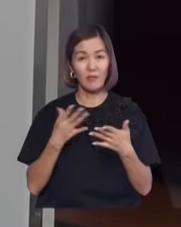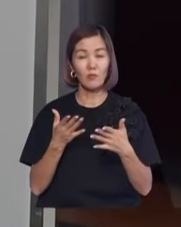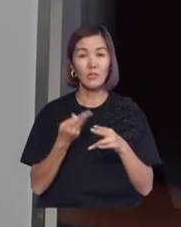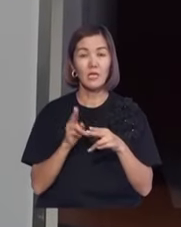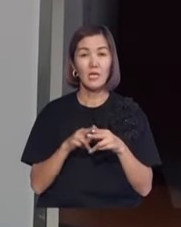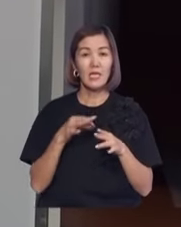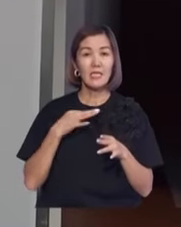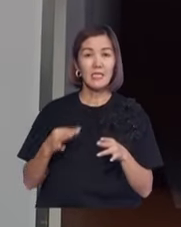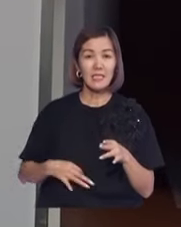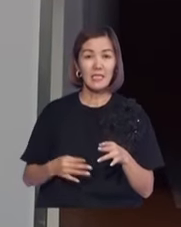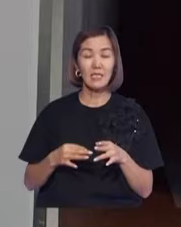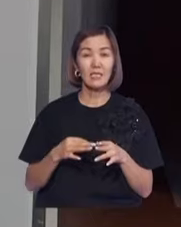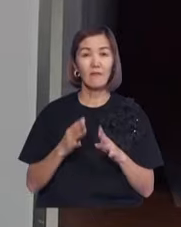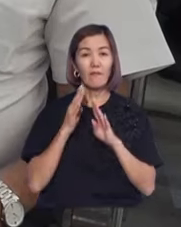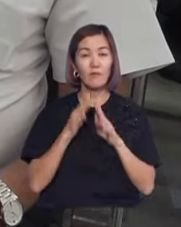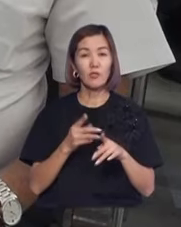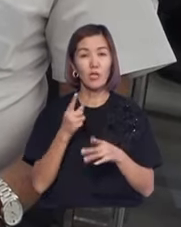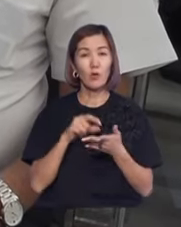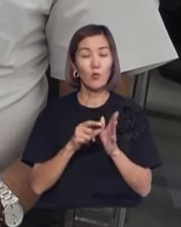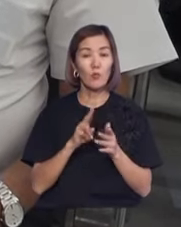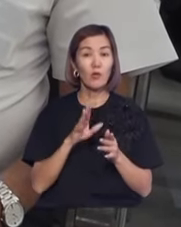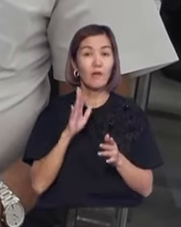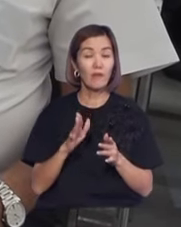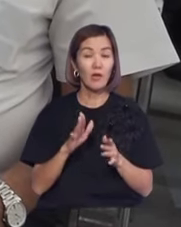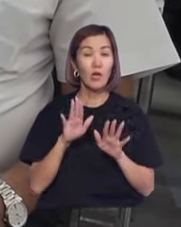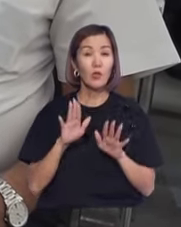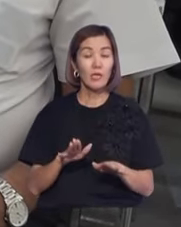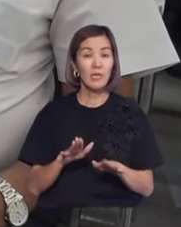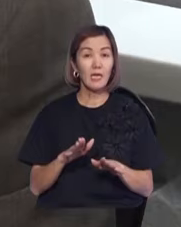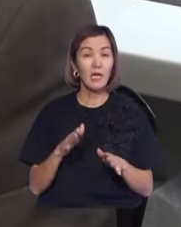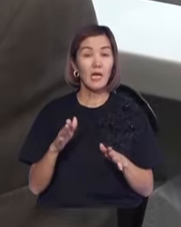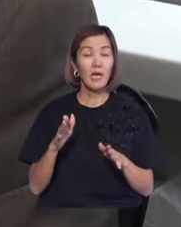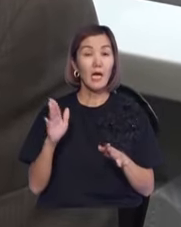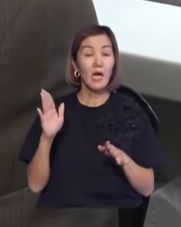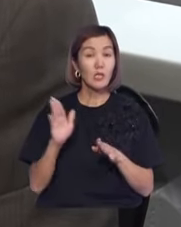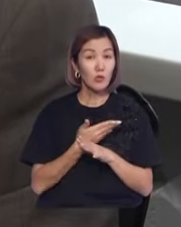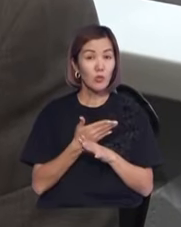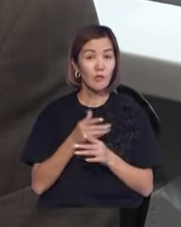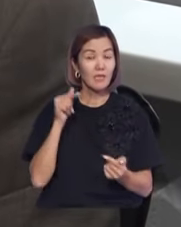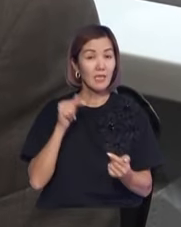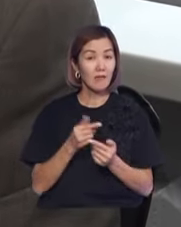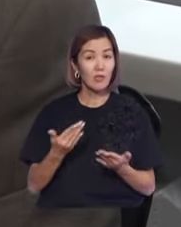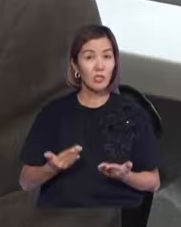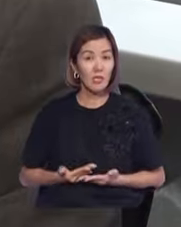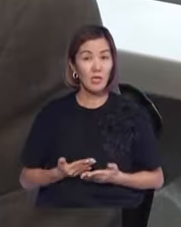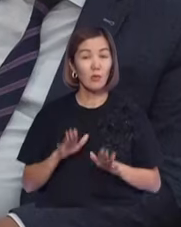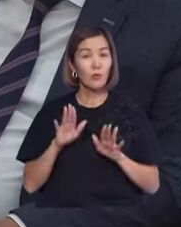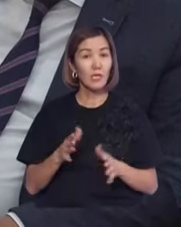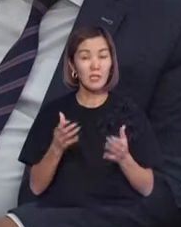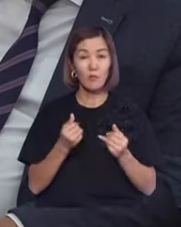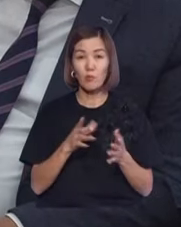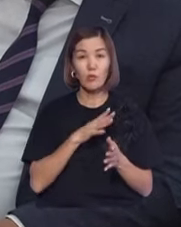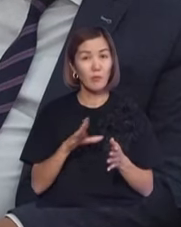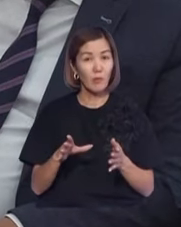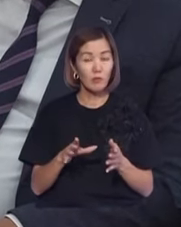выяснилось, сын Жанат Ракишевой состоит в очереди на однокомнатную квартиру. Однако из-за отсутствия соответствующего жилья он до сих пор